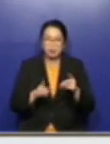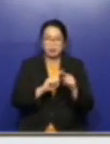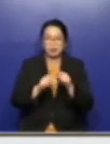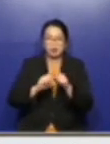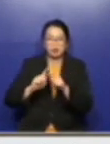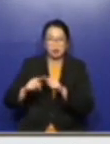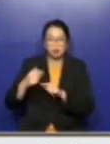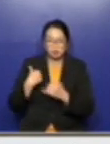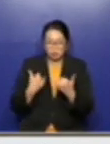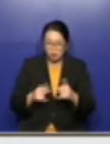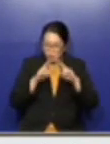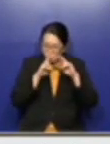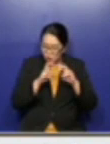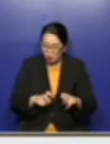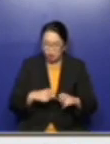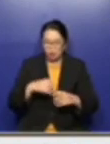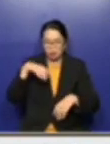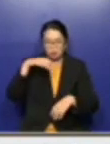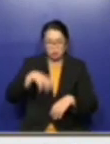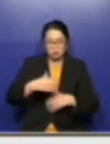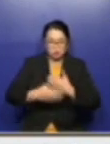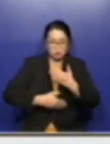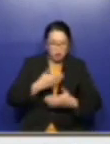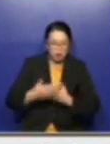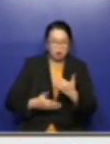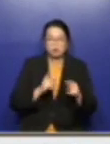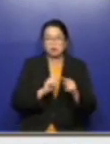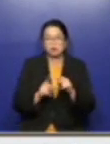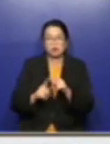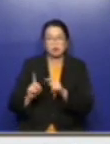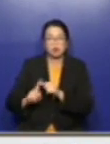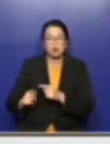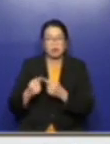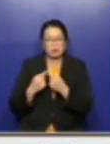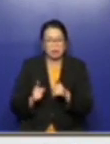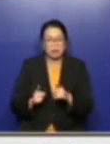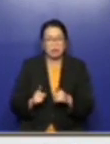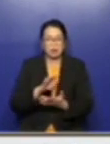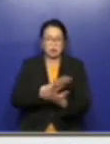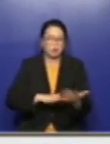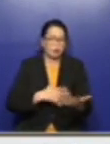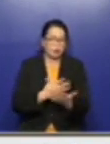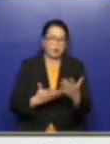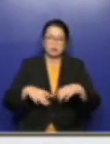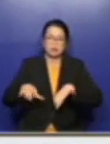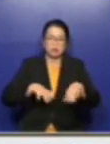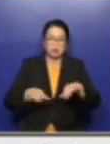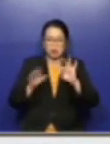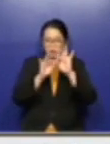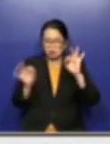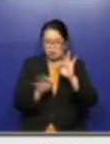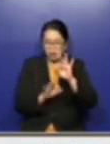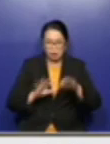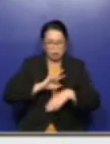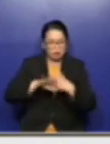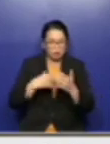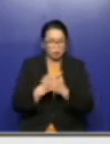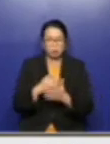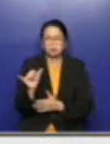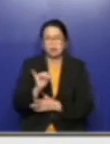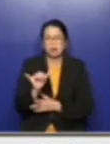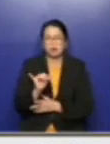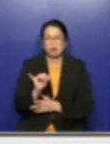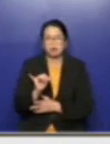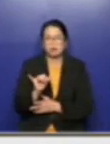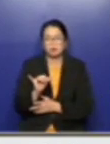จะมีการวิเคราะห์ตำแหน่งทางการตลาดแบรนด์ positioning แต่ยังขาดการวางแผนบริหารจัดการเนื้อหาในภาพรวมขององค์กรทำให้รูปแบบน